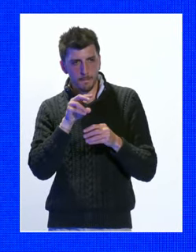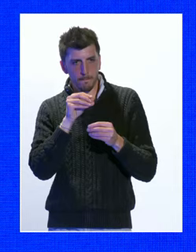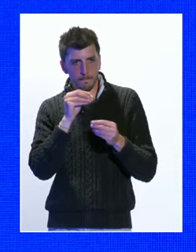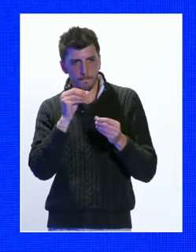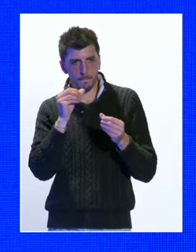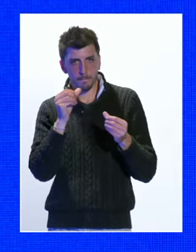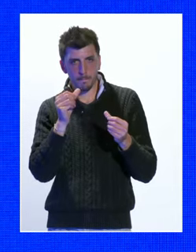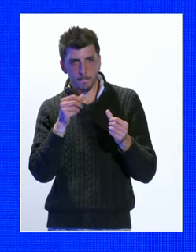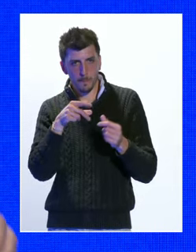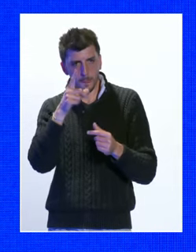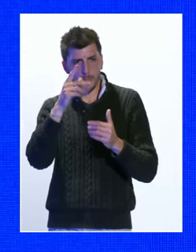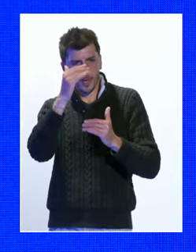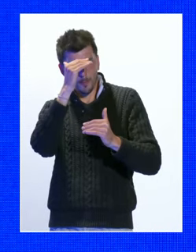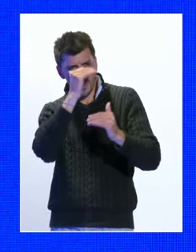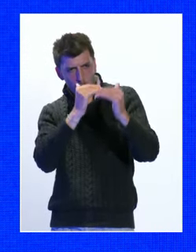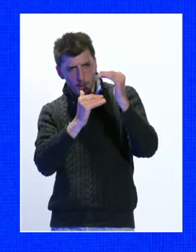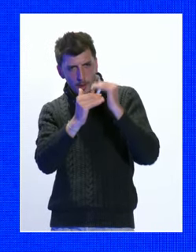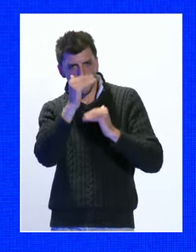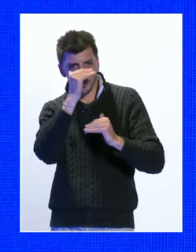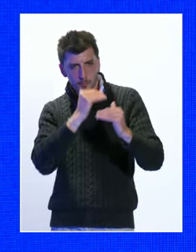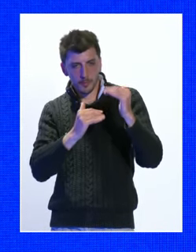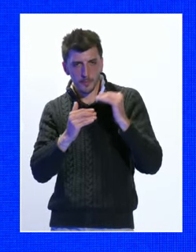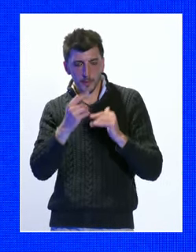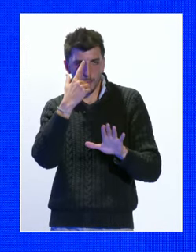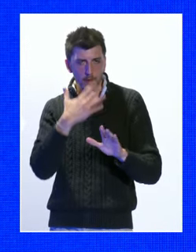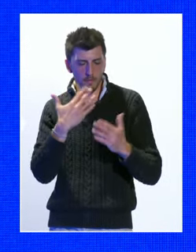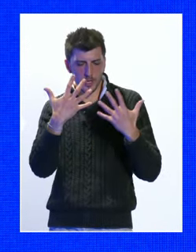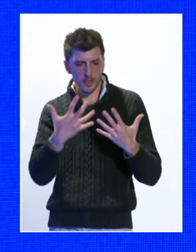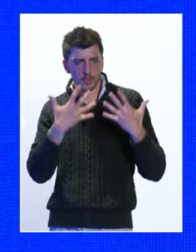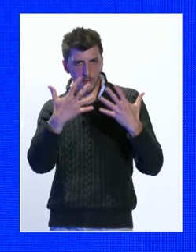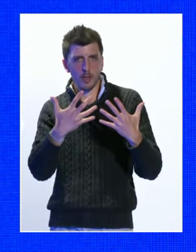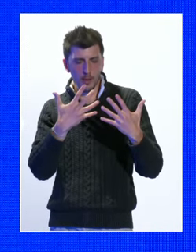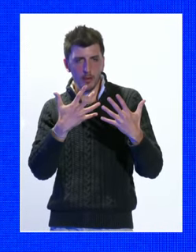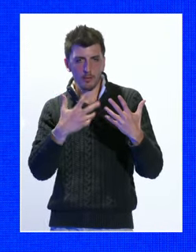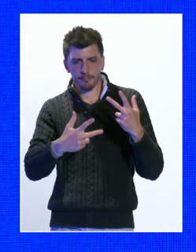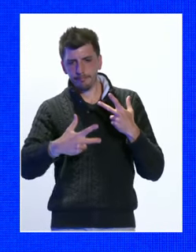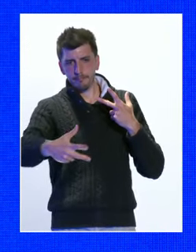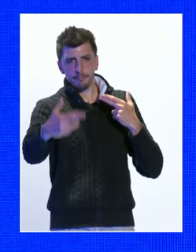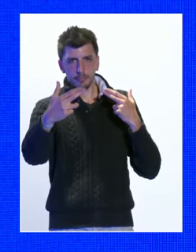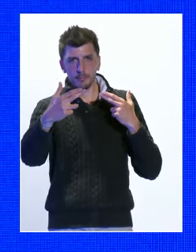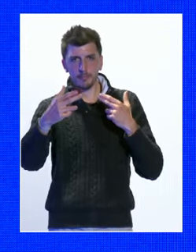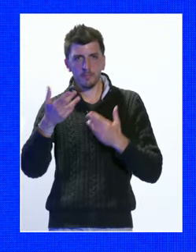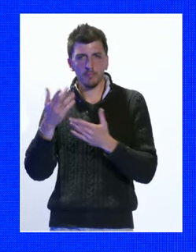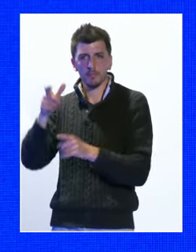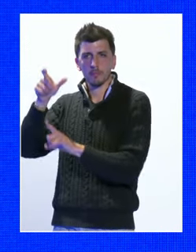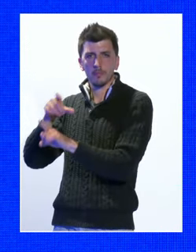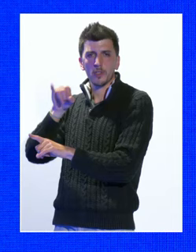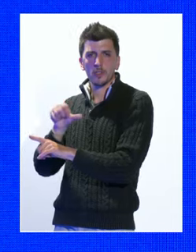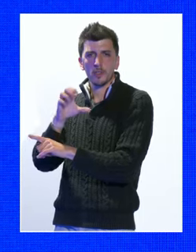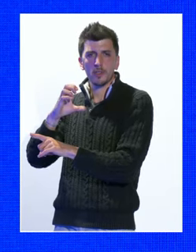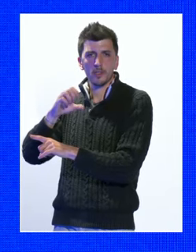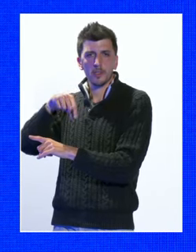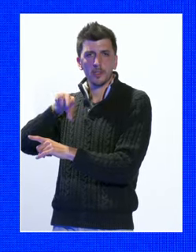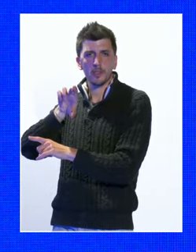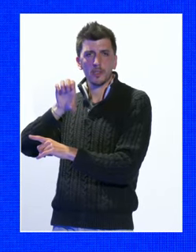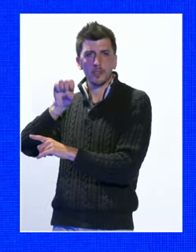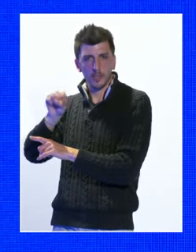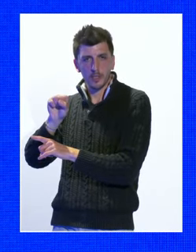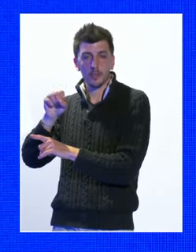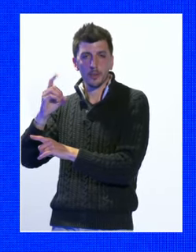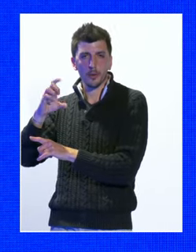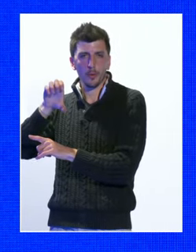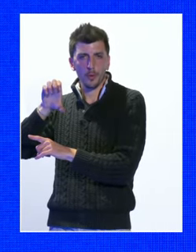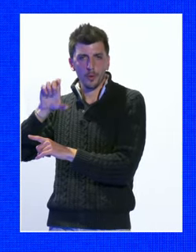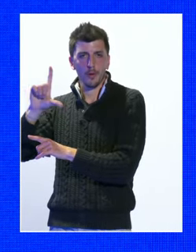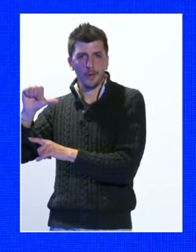un plan, à mon avis, de 10 ans. C'est d'ailleurs ce qu'a soutenu Jacques Delarosière vendredi soir,